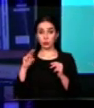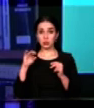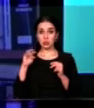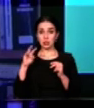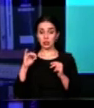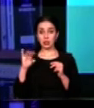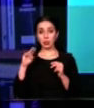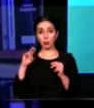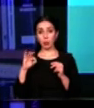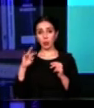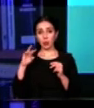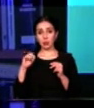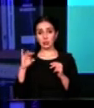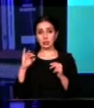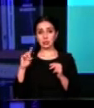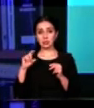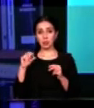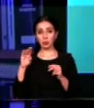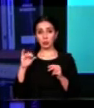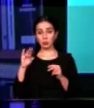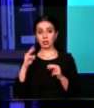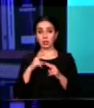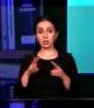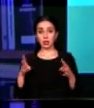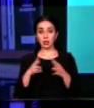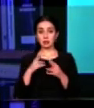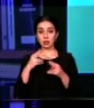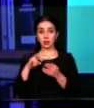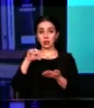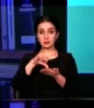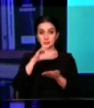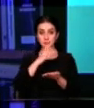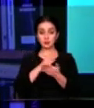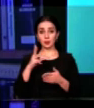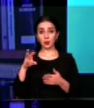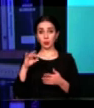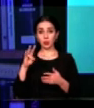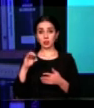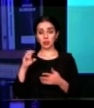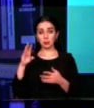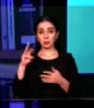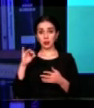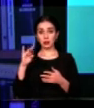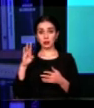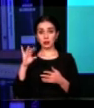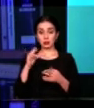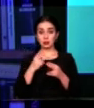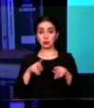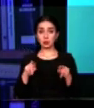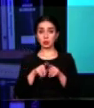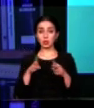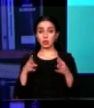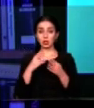esa poliizobutilen. Reaksiyada qatnashayotgan monomerning polimerlanish darajasini